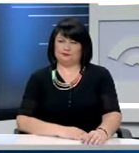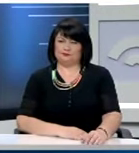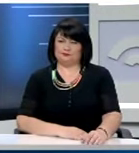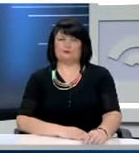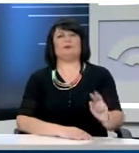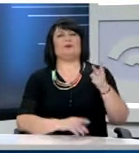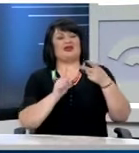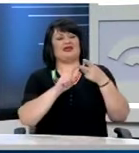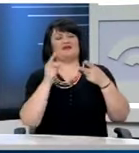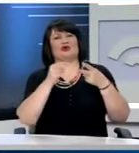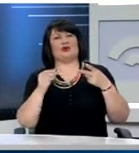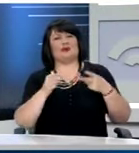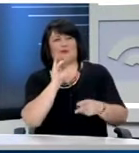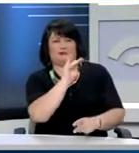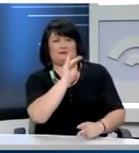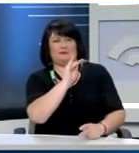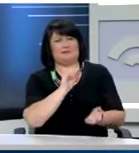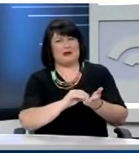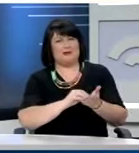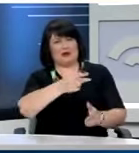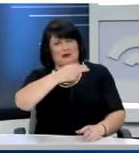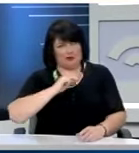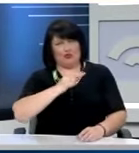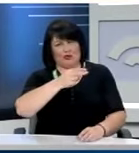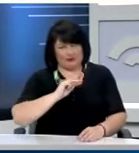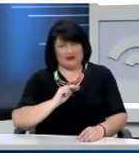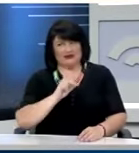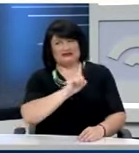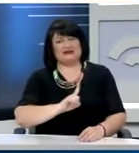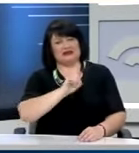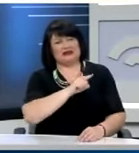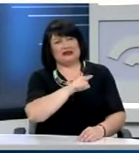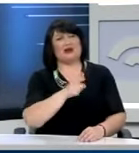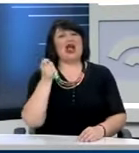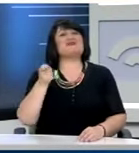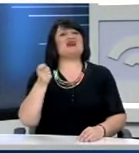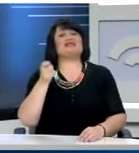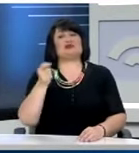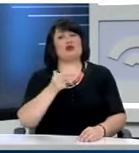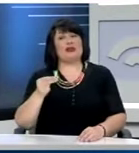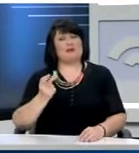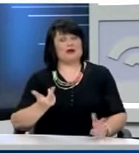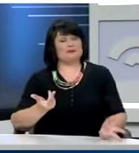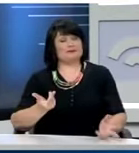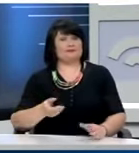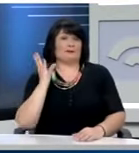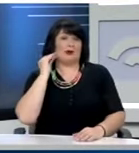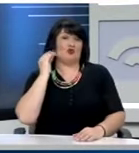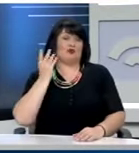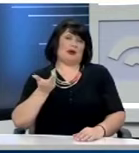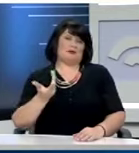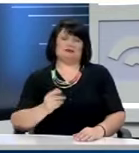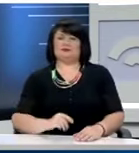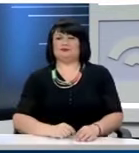Το δεύτερο ζήτημα στο οποίο θα σας ζητήσω για άλλη μια φορά να δώσετε απαντήσεις, κύριε Μητσοτάκη, είναι το ασφαλιστικό. Ακούμε